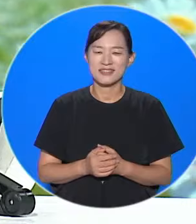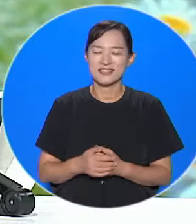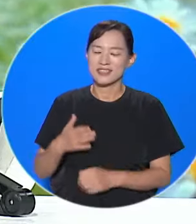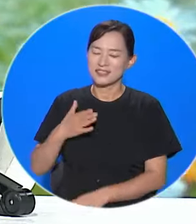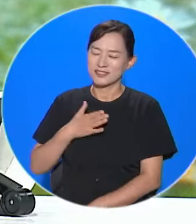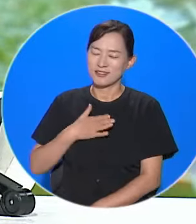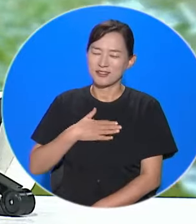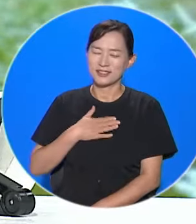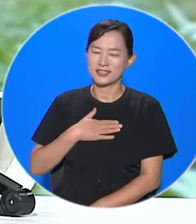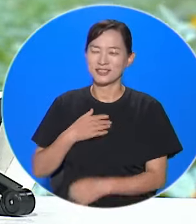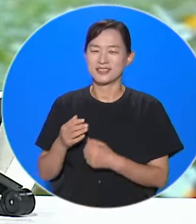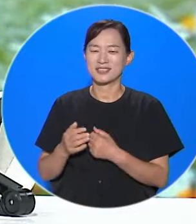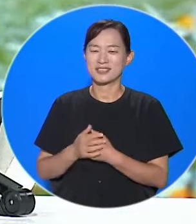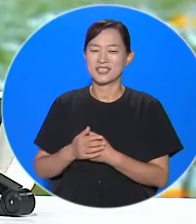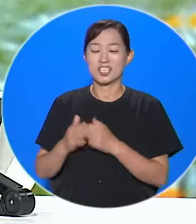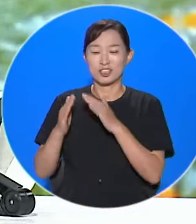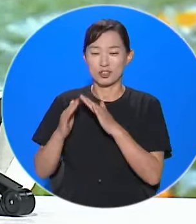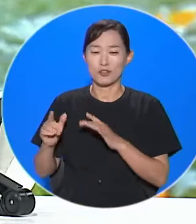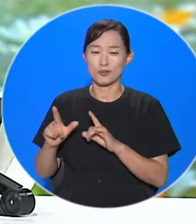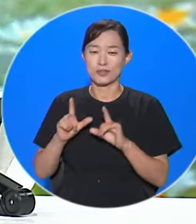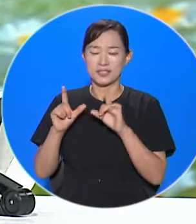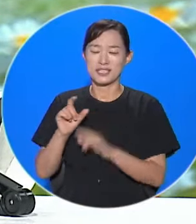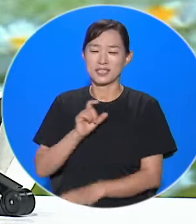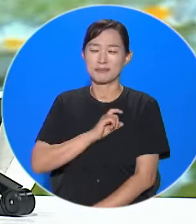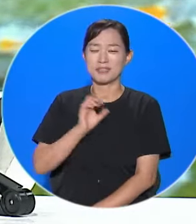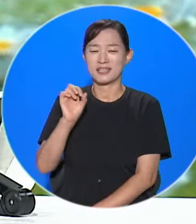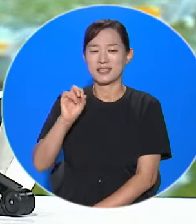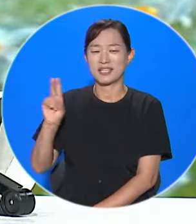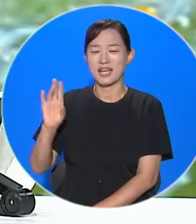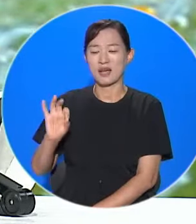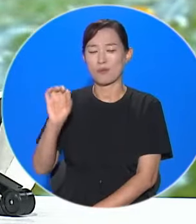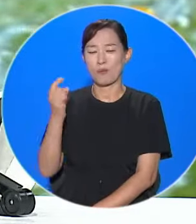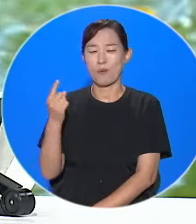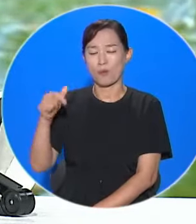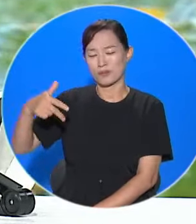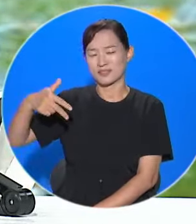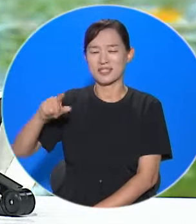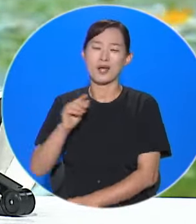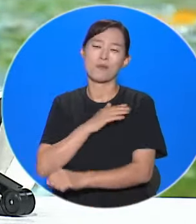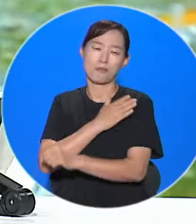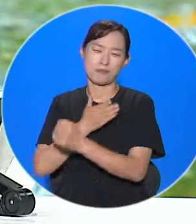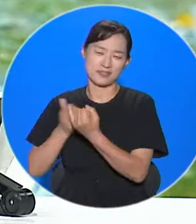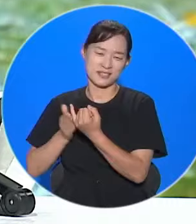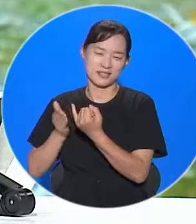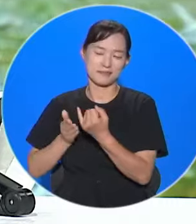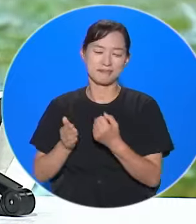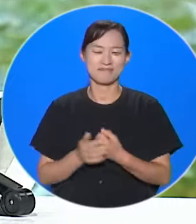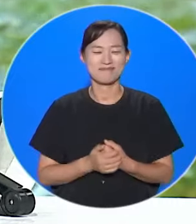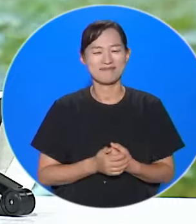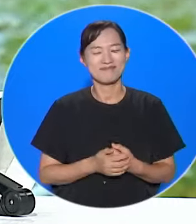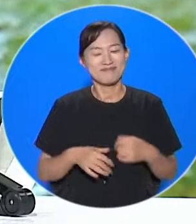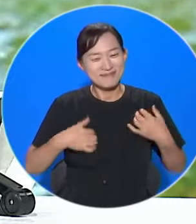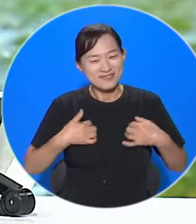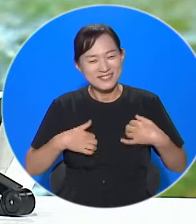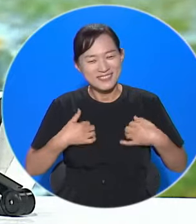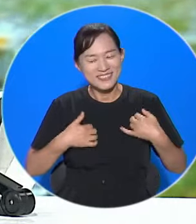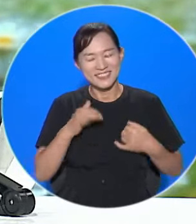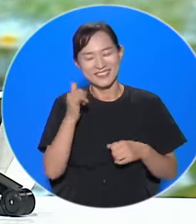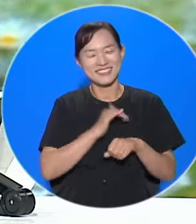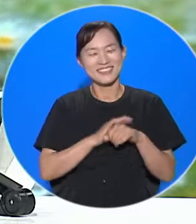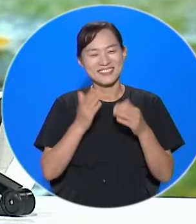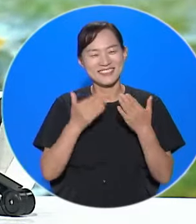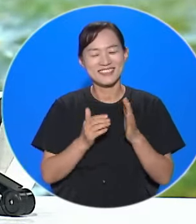저는 전주에 사는 양옥자 원사입니다. 아유, 양옥자 원사님. 예. 네, 반갑습니다. 전화